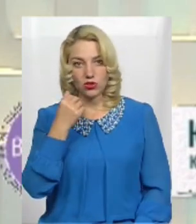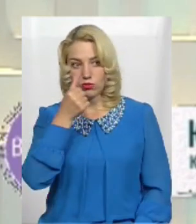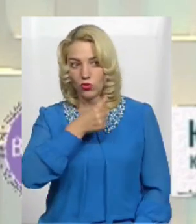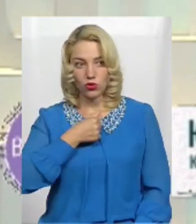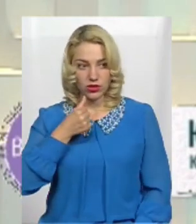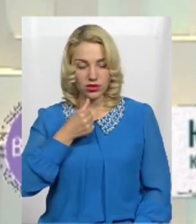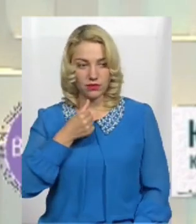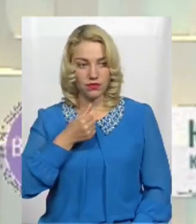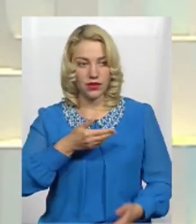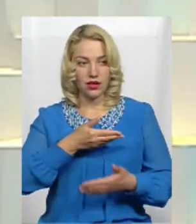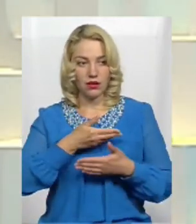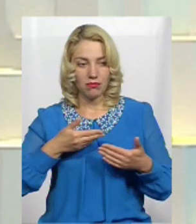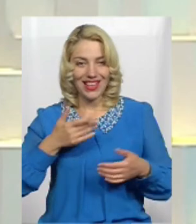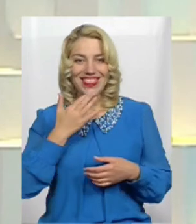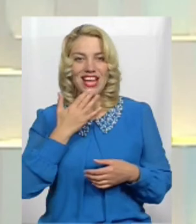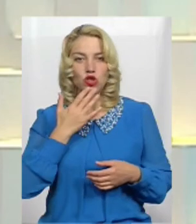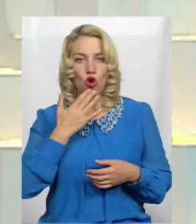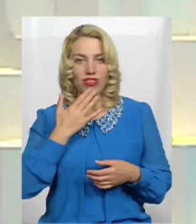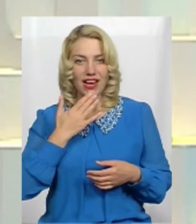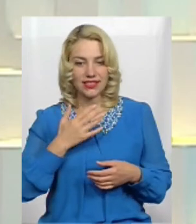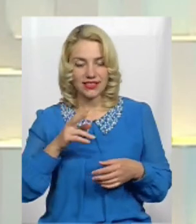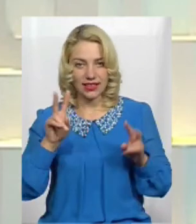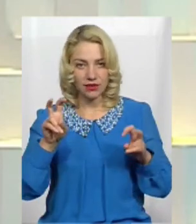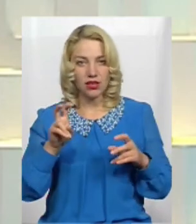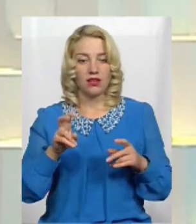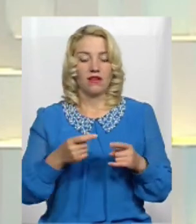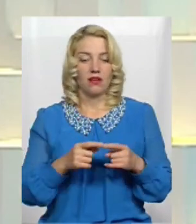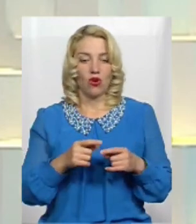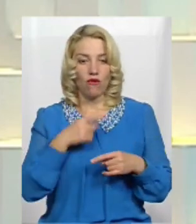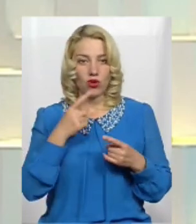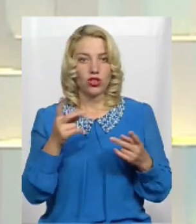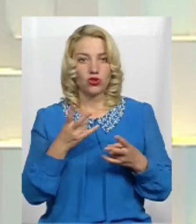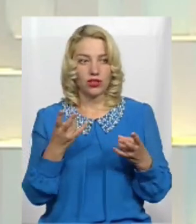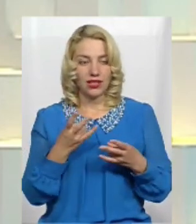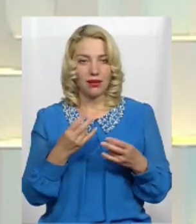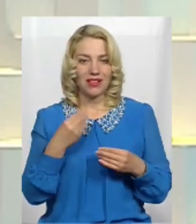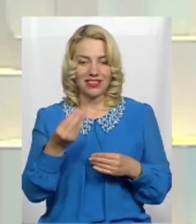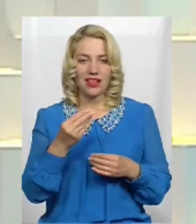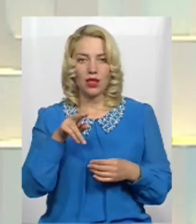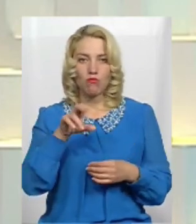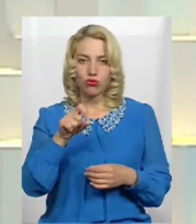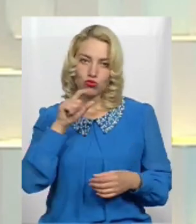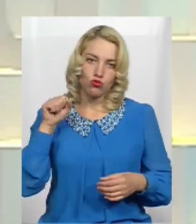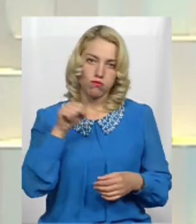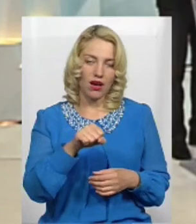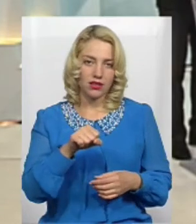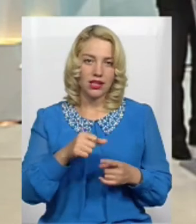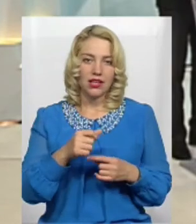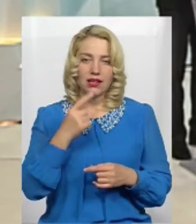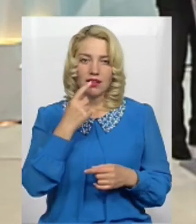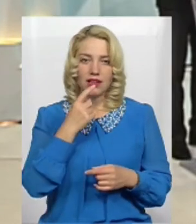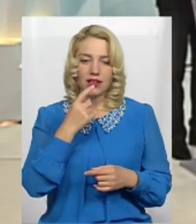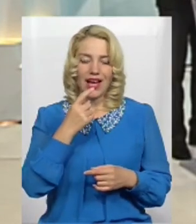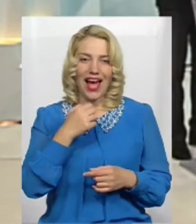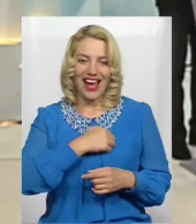2014 року ми, націоналісти, говорили про те, що потрібно дати по зубах агресору і